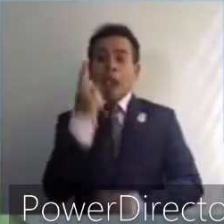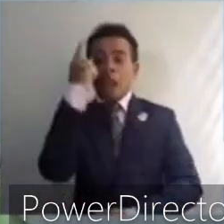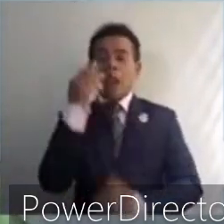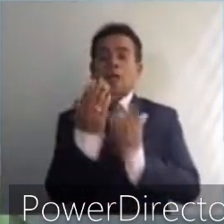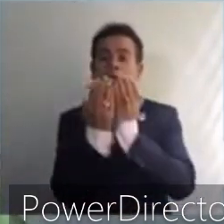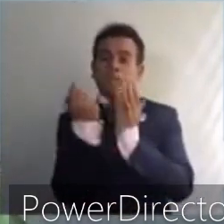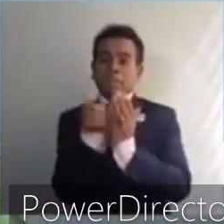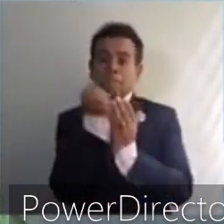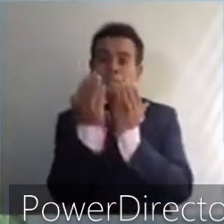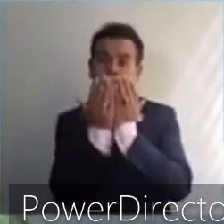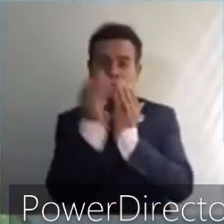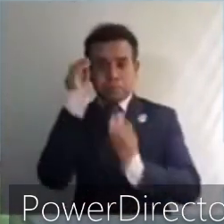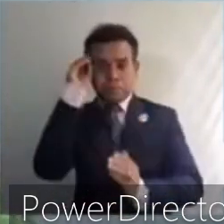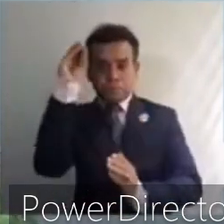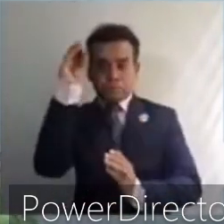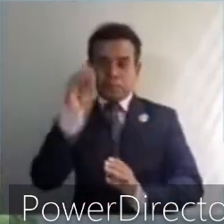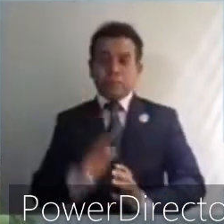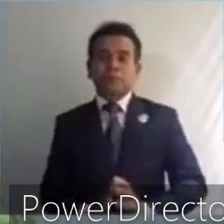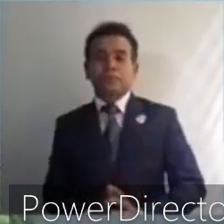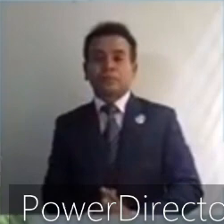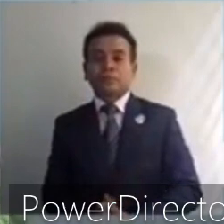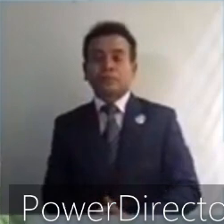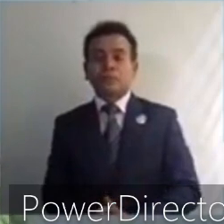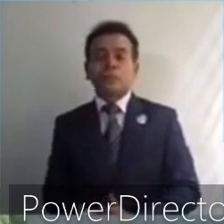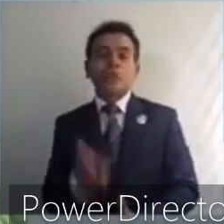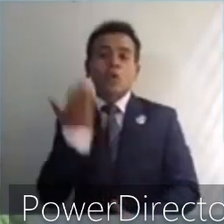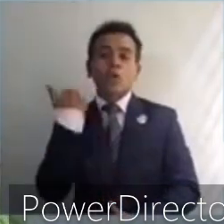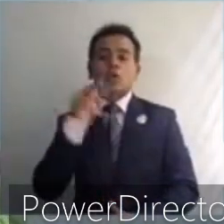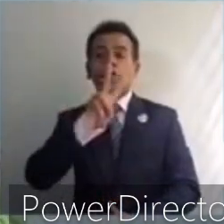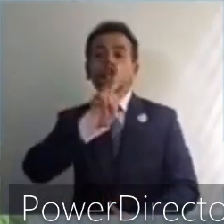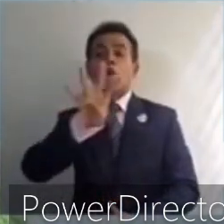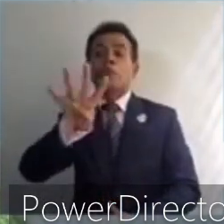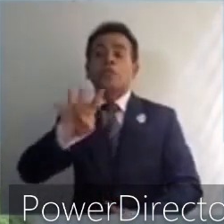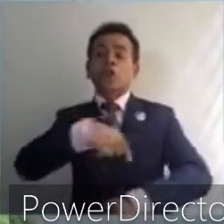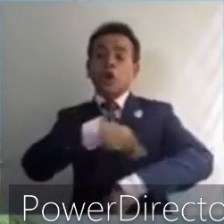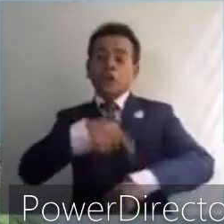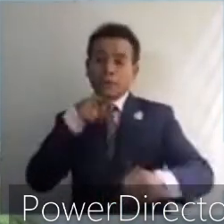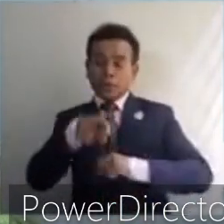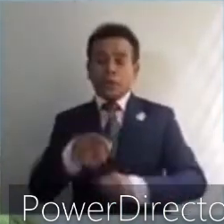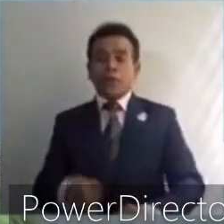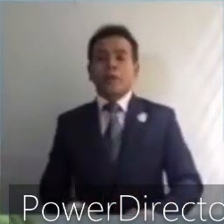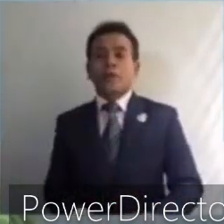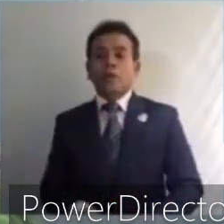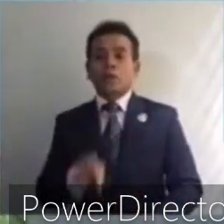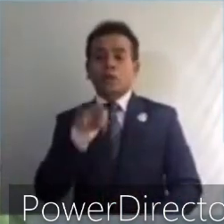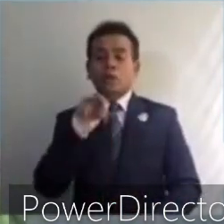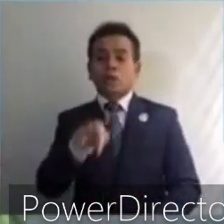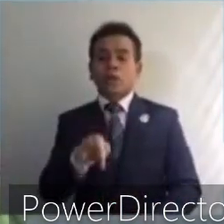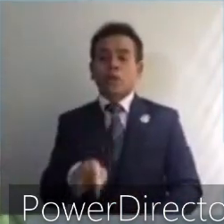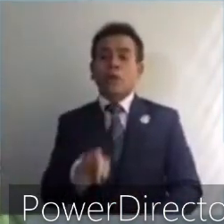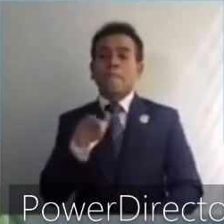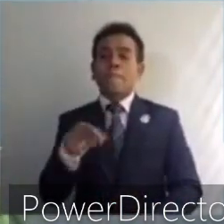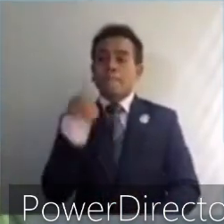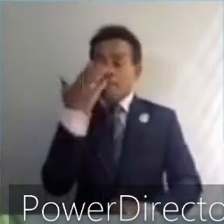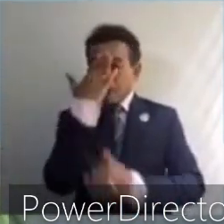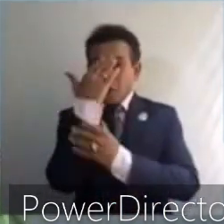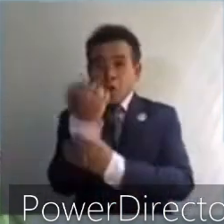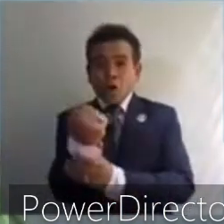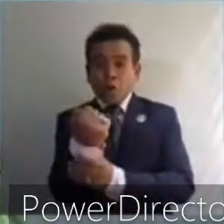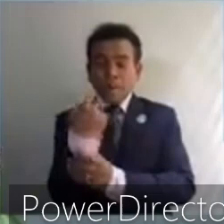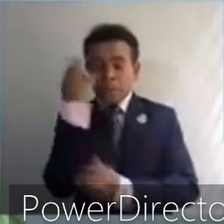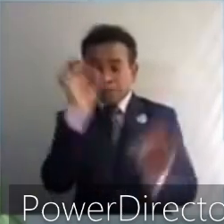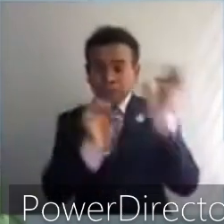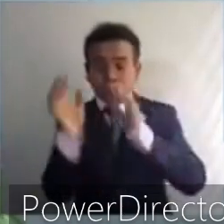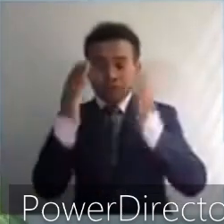গত 24 ঘন্টায় আমাদের কোনো সুস্থ ব্যক্তি বাড়ি ফিরে যাননি, তবে